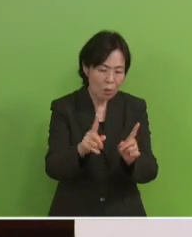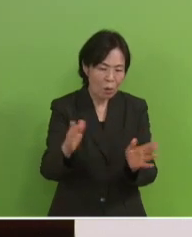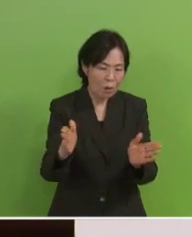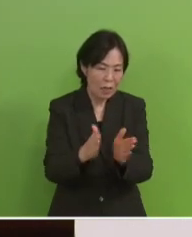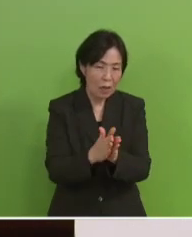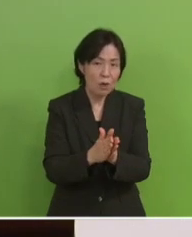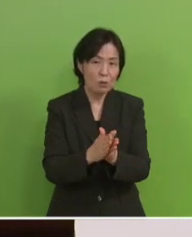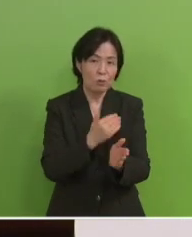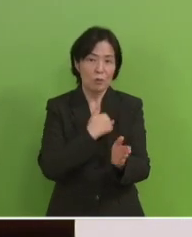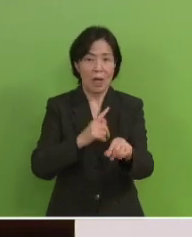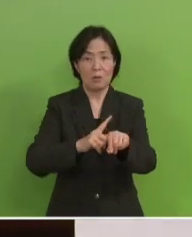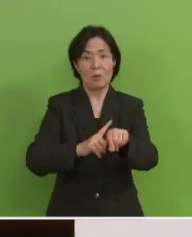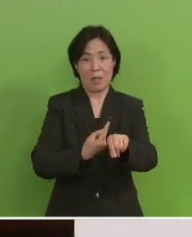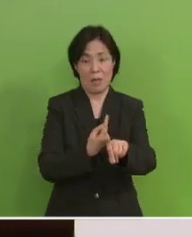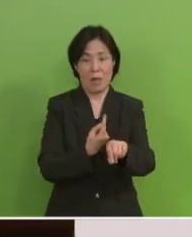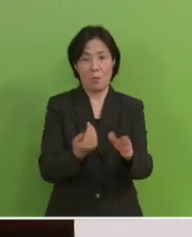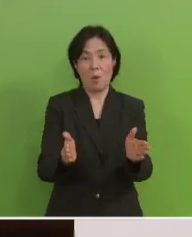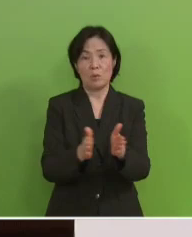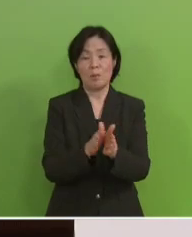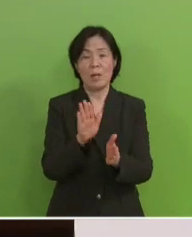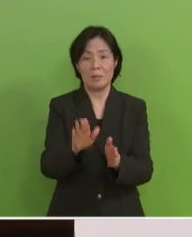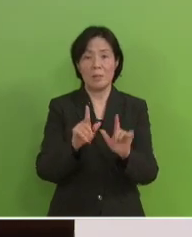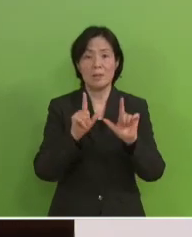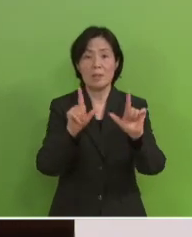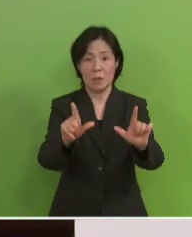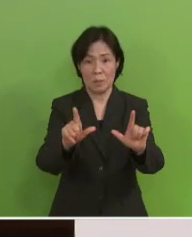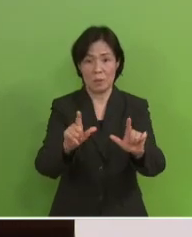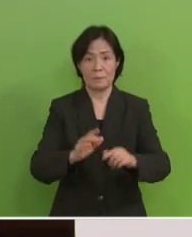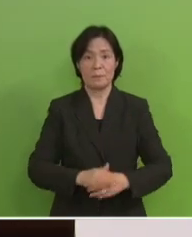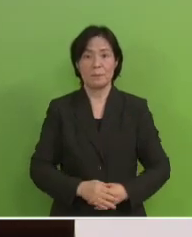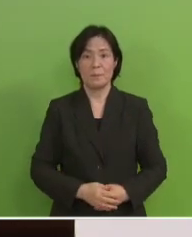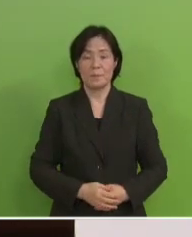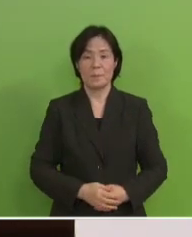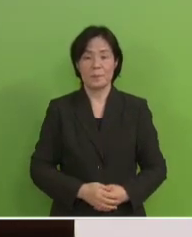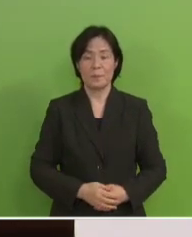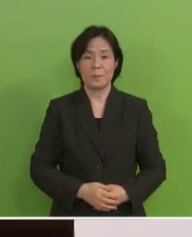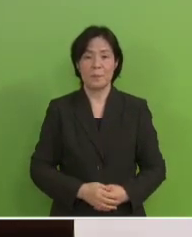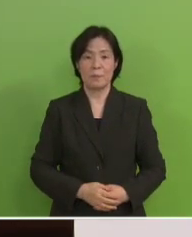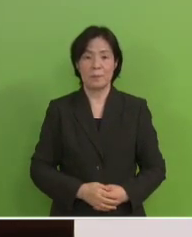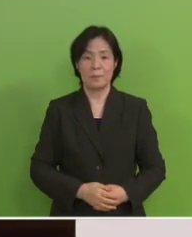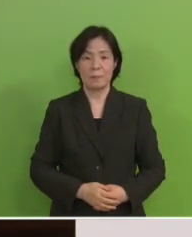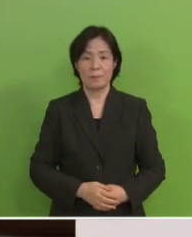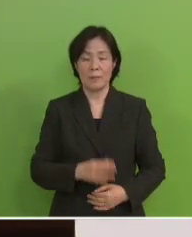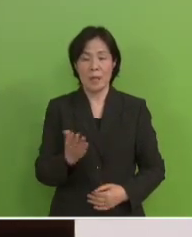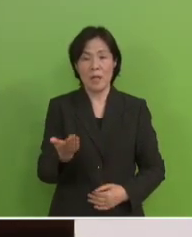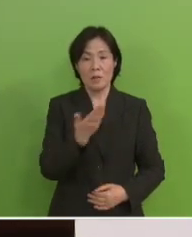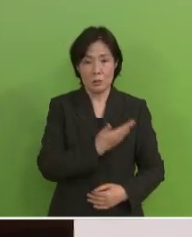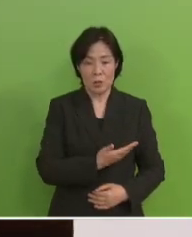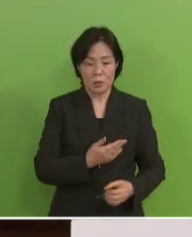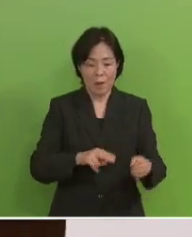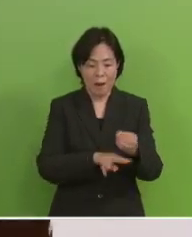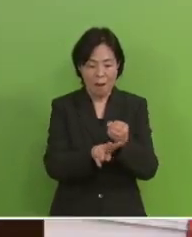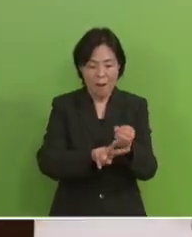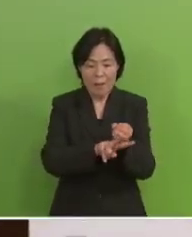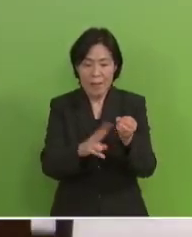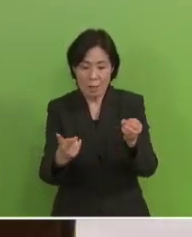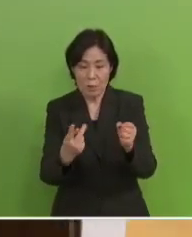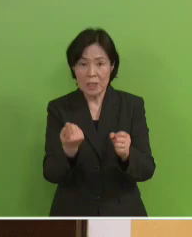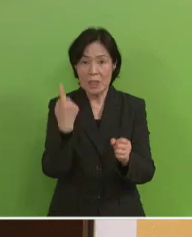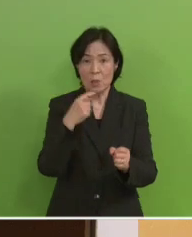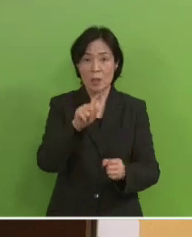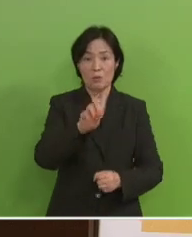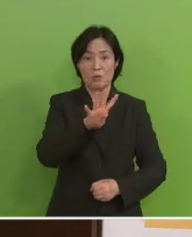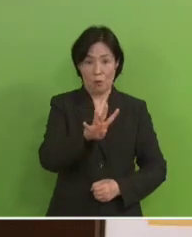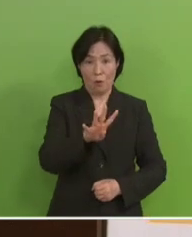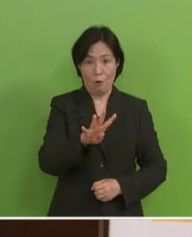可能性のあるものが含まれておりますことをもう一人させていただきます次に変異株でありますが昨日は14